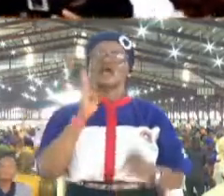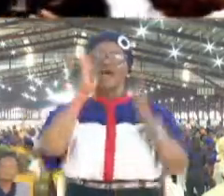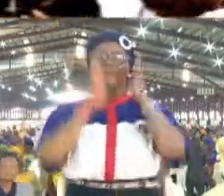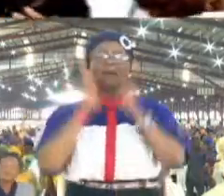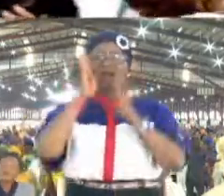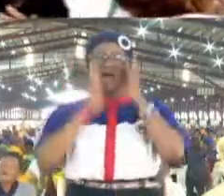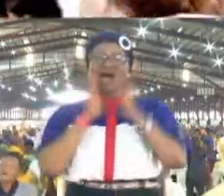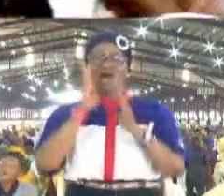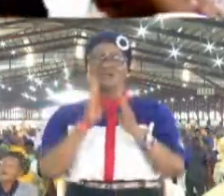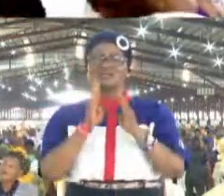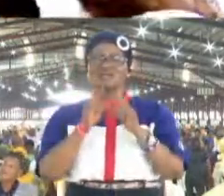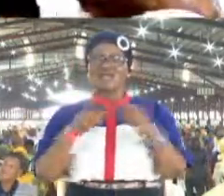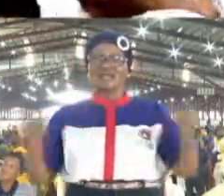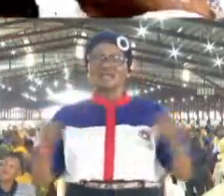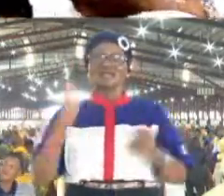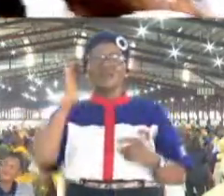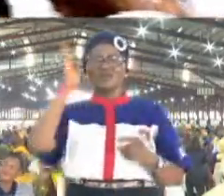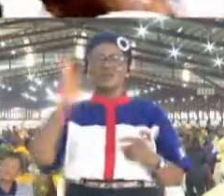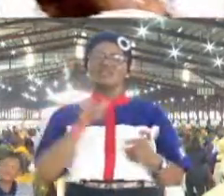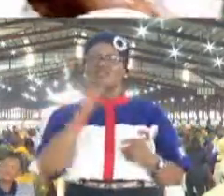Ọ̀tá ò ní rí di yín.